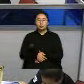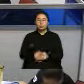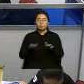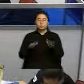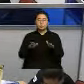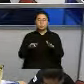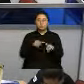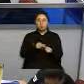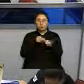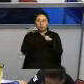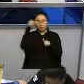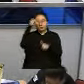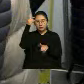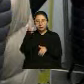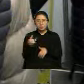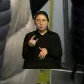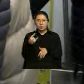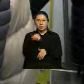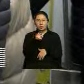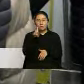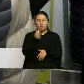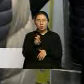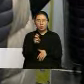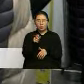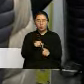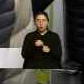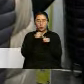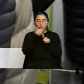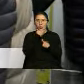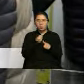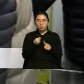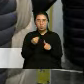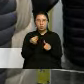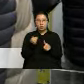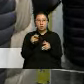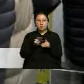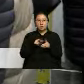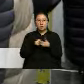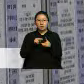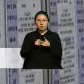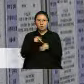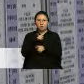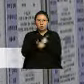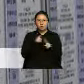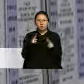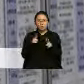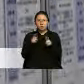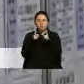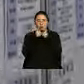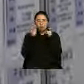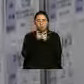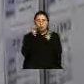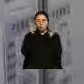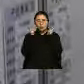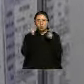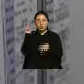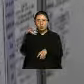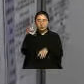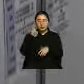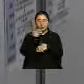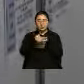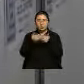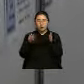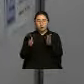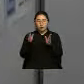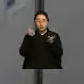이번 채용박람회는 하남시 고용복지플러스센터와 하남시 상공회의소를 비롯해 민간기업 등 20여 개